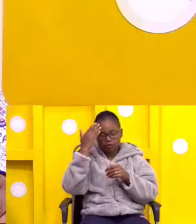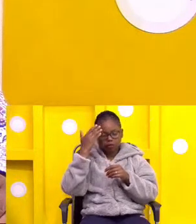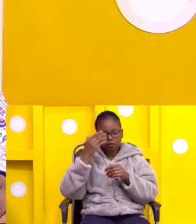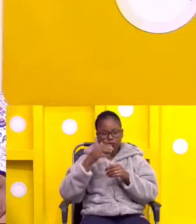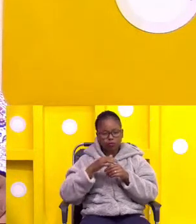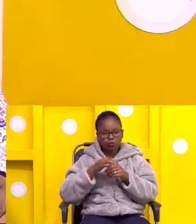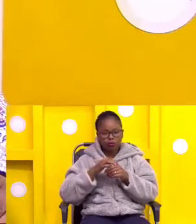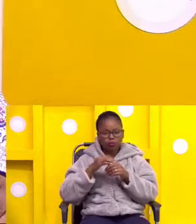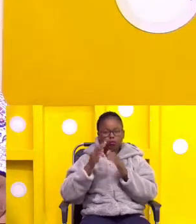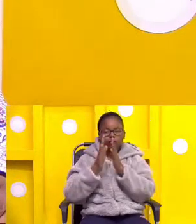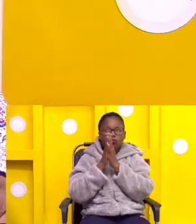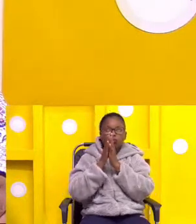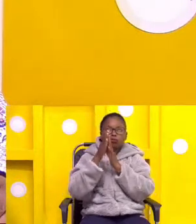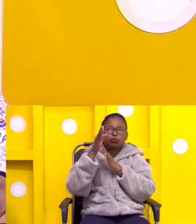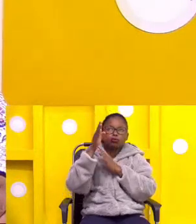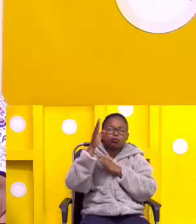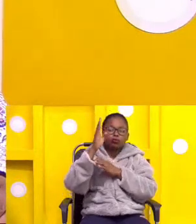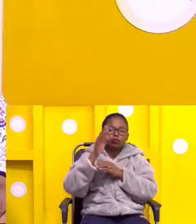Bwana asifiwe sana.